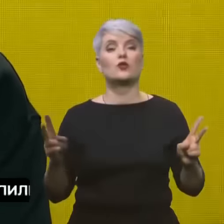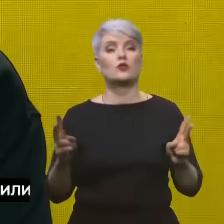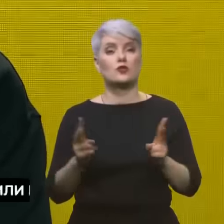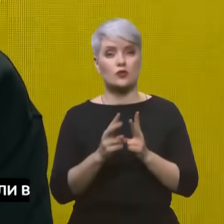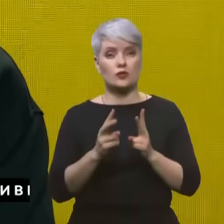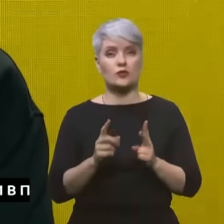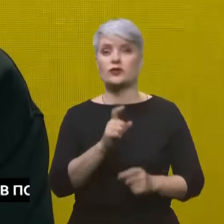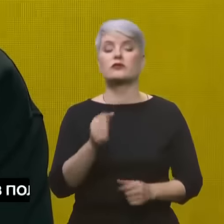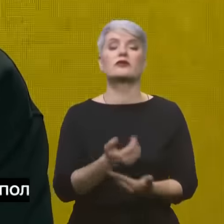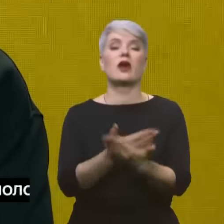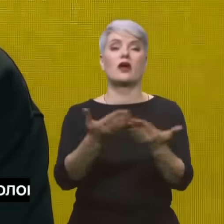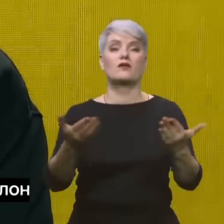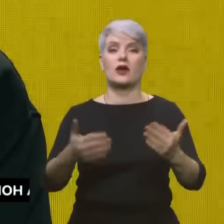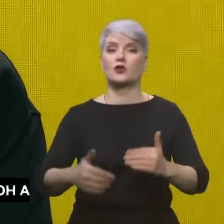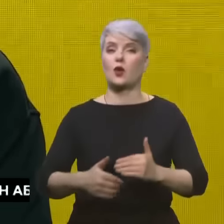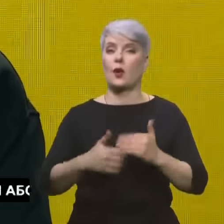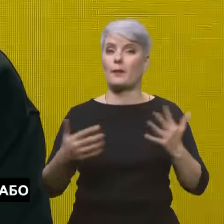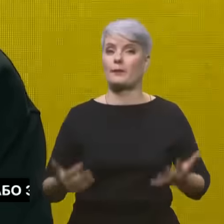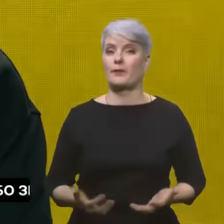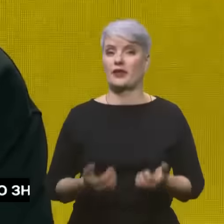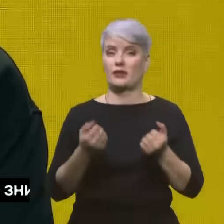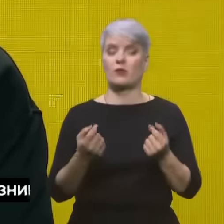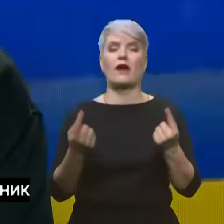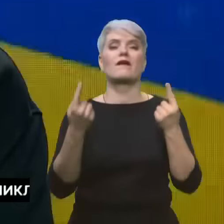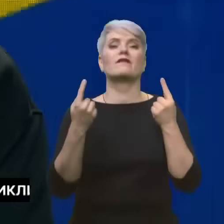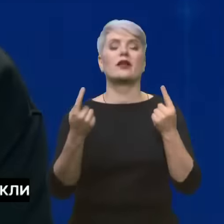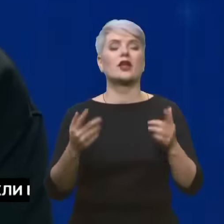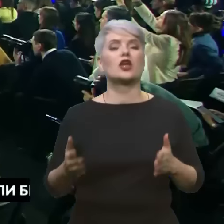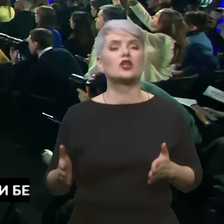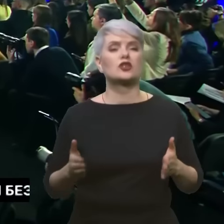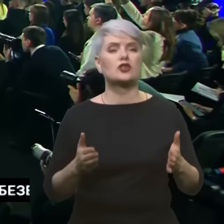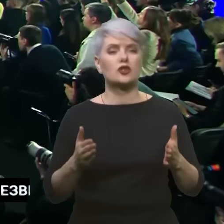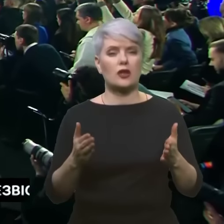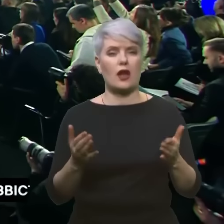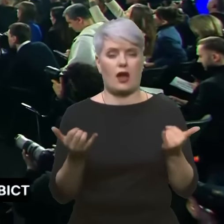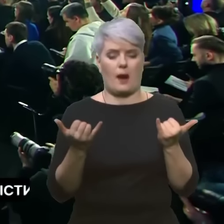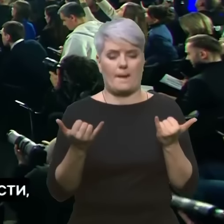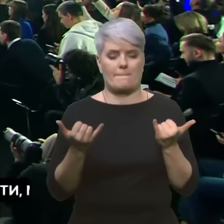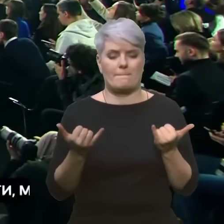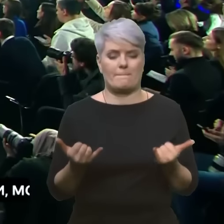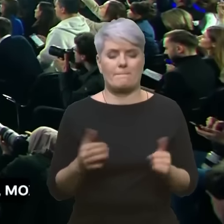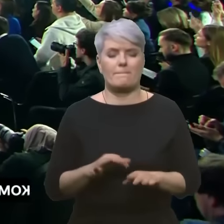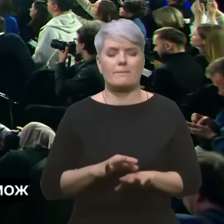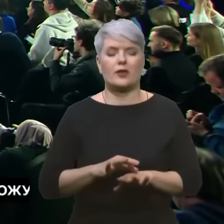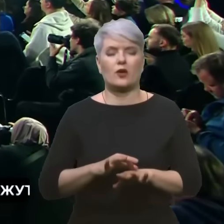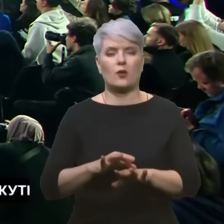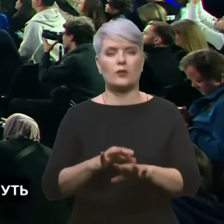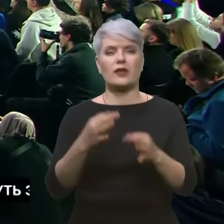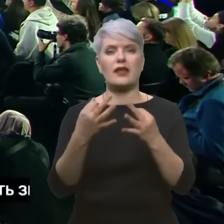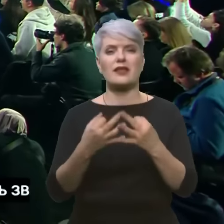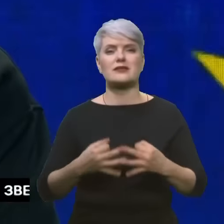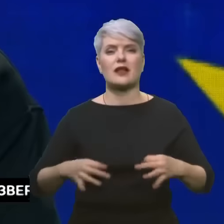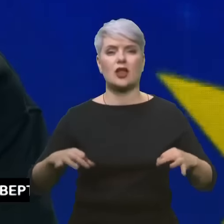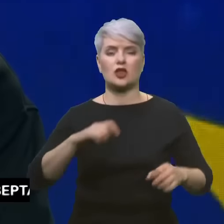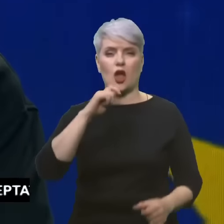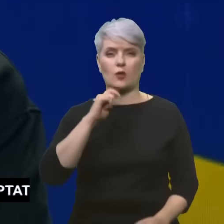таки, великий шлях проходить незалежна Україна, шлях історичний.